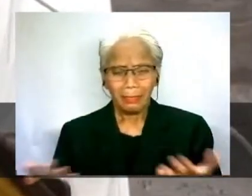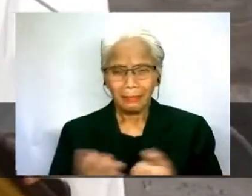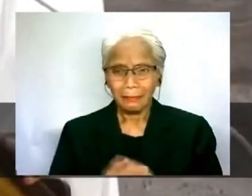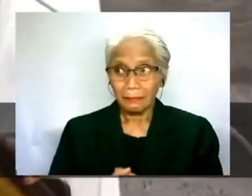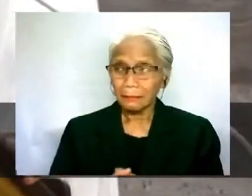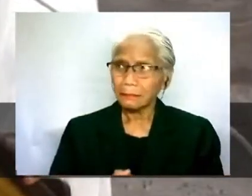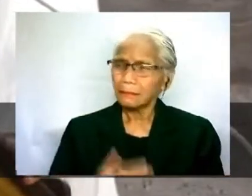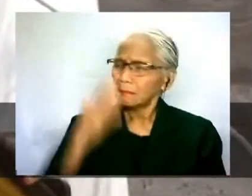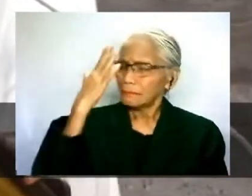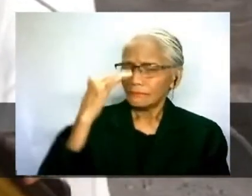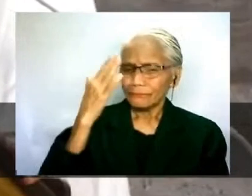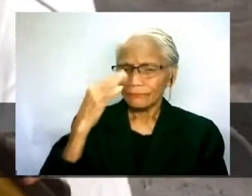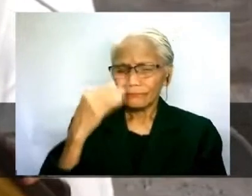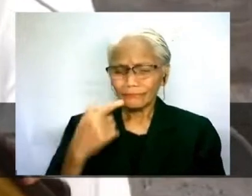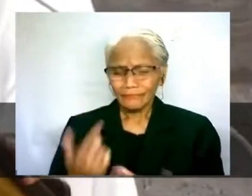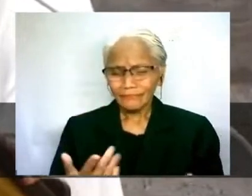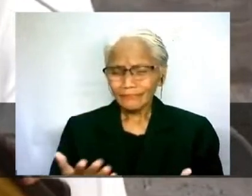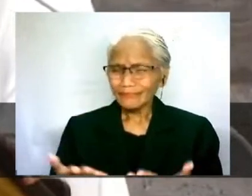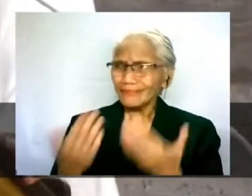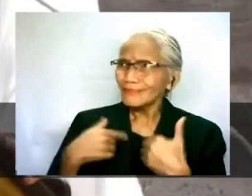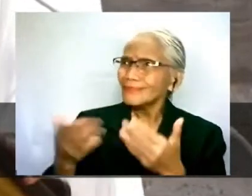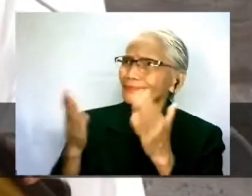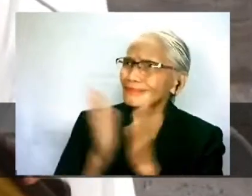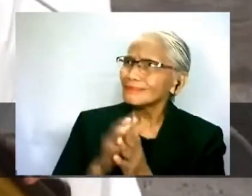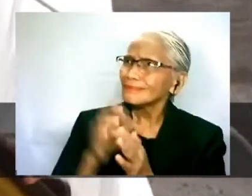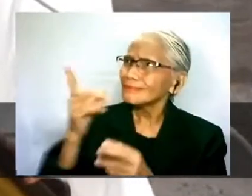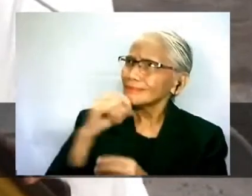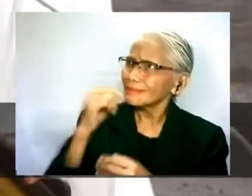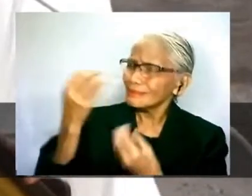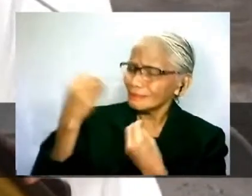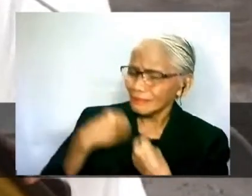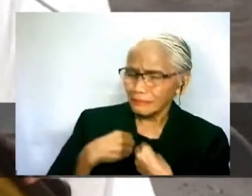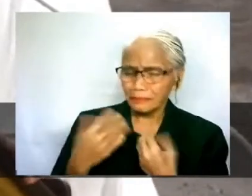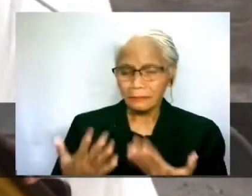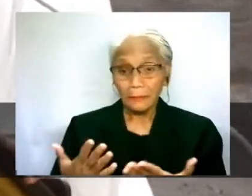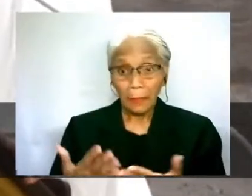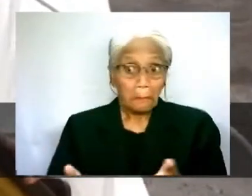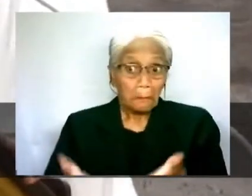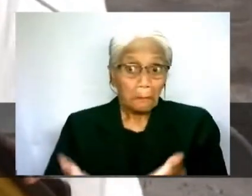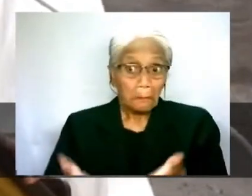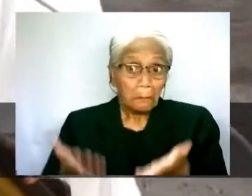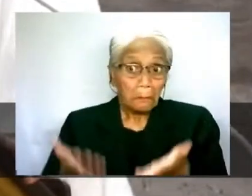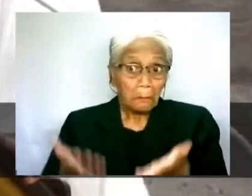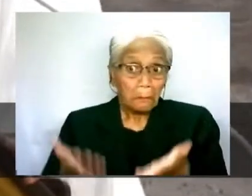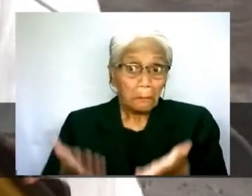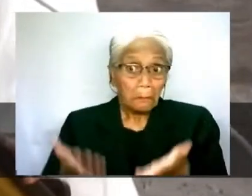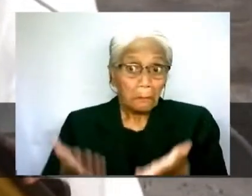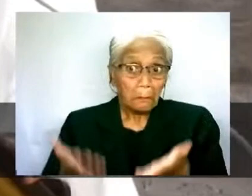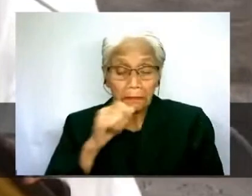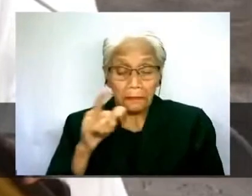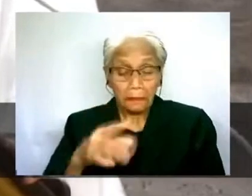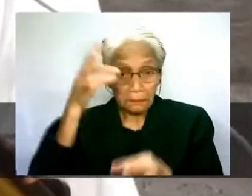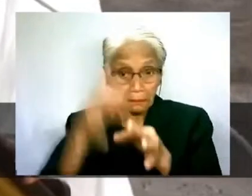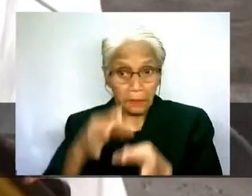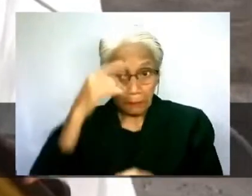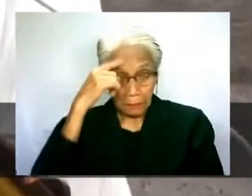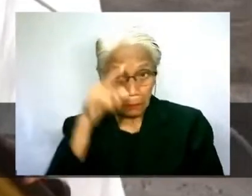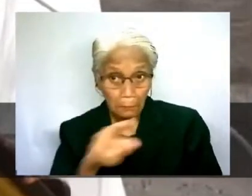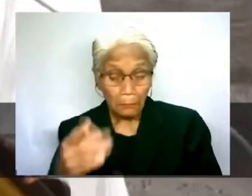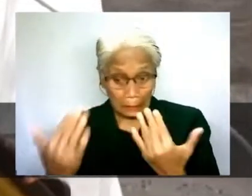itong hinihingi ko ay hindi mo ibinibigay? Baka hindi yan ang bagay sa iyo ngayong panahon na